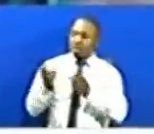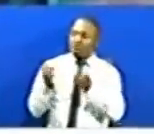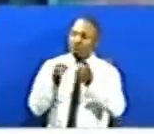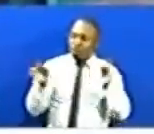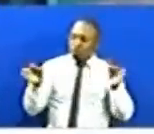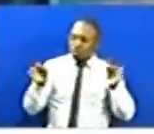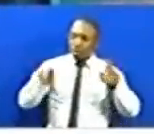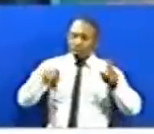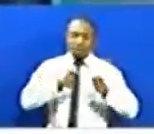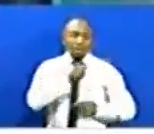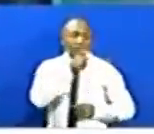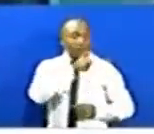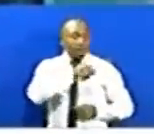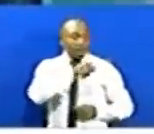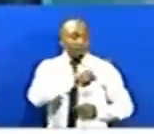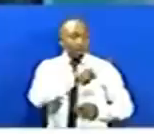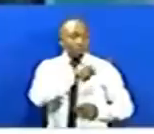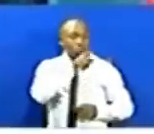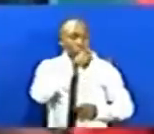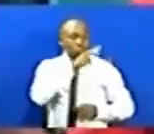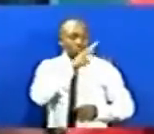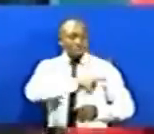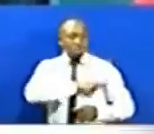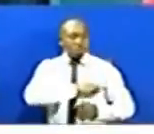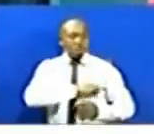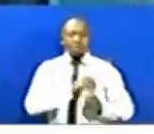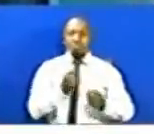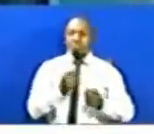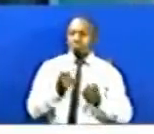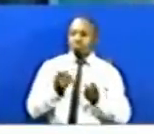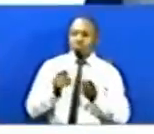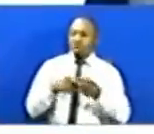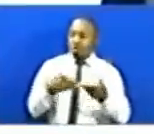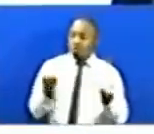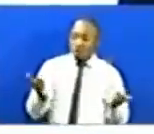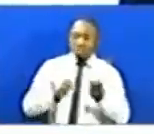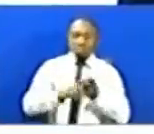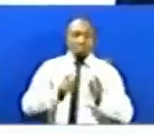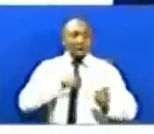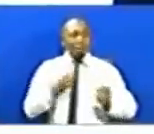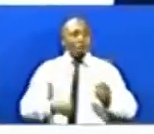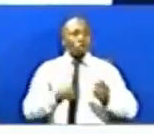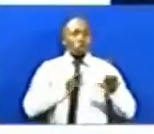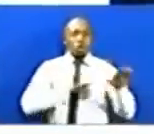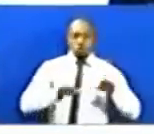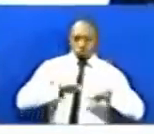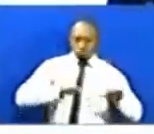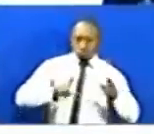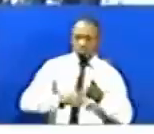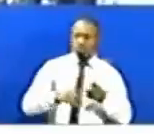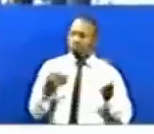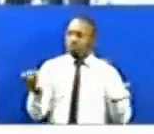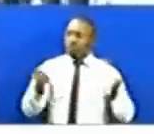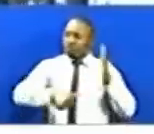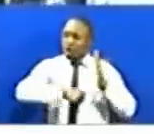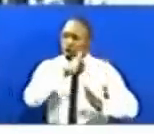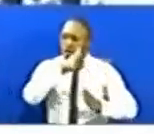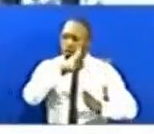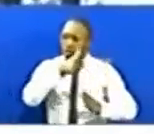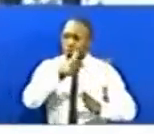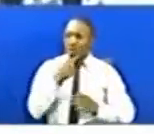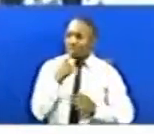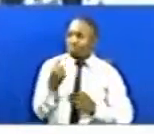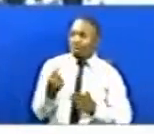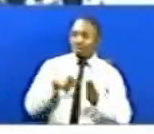ni ajira, yani fursa ni ajira. Ila ajira hii hapa tunajiriwa, hatuna mishahara. Mabosi wenyewe ndio watalongolongo. Je, waajiri na viongozi